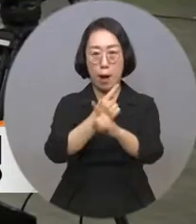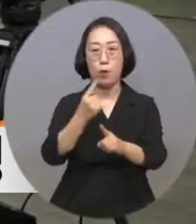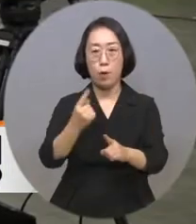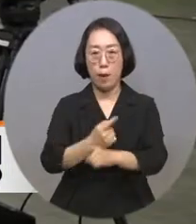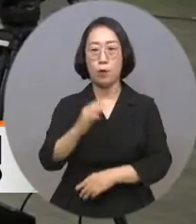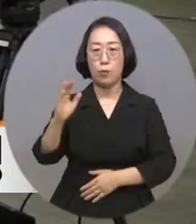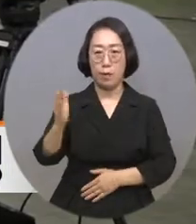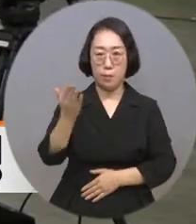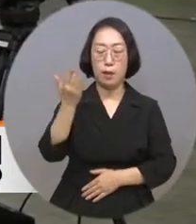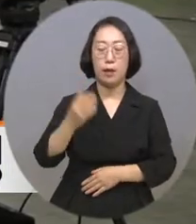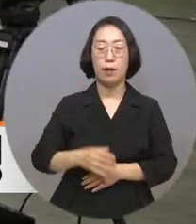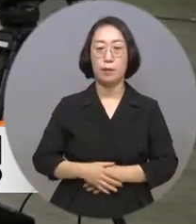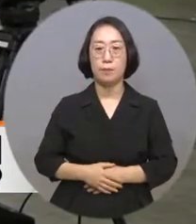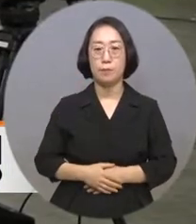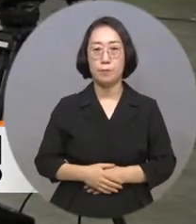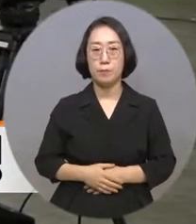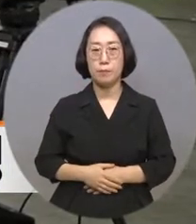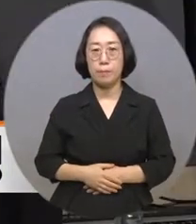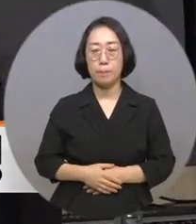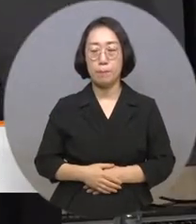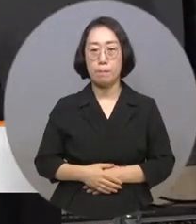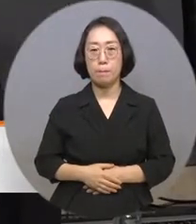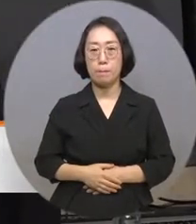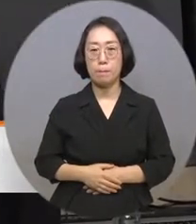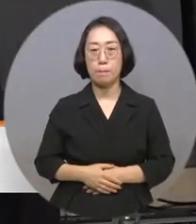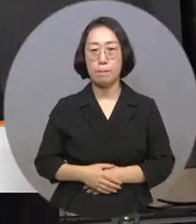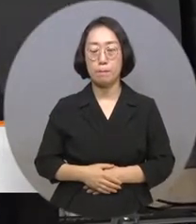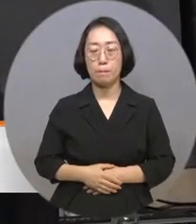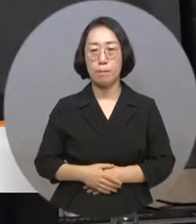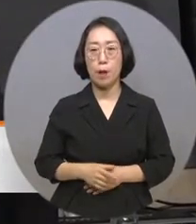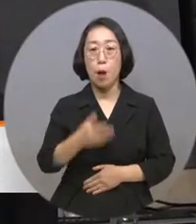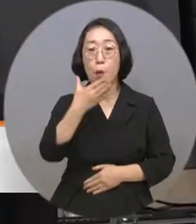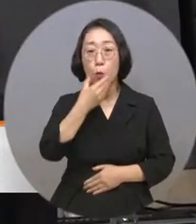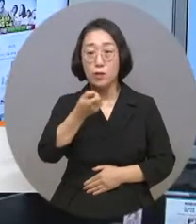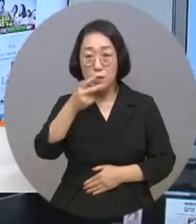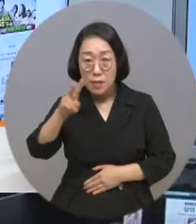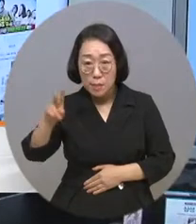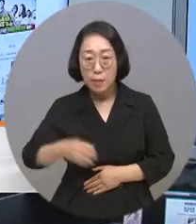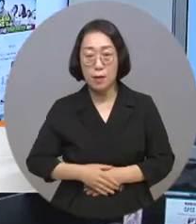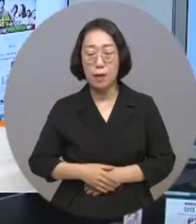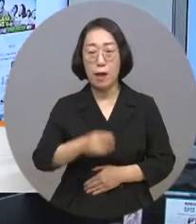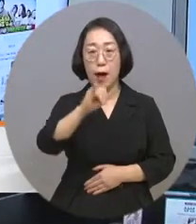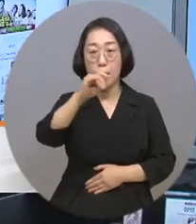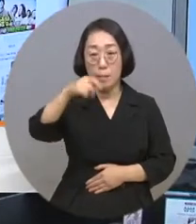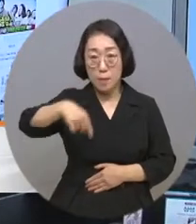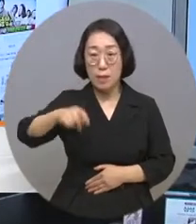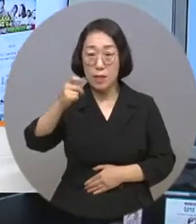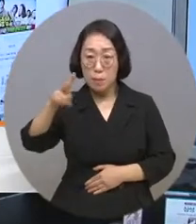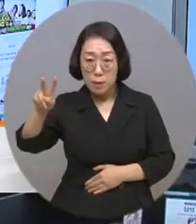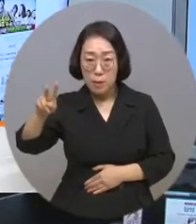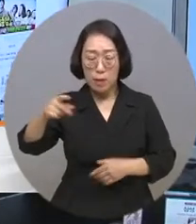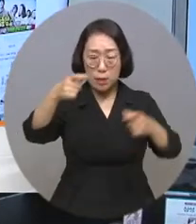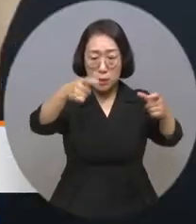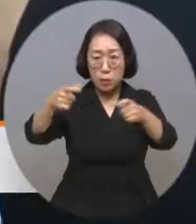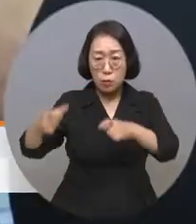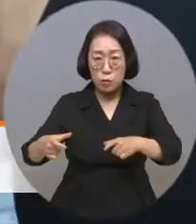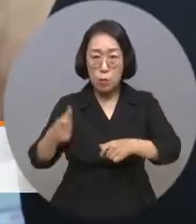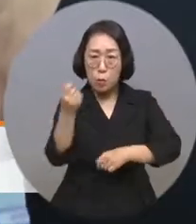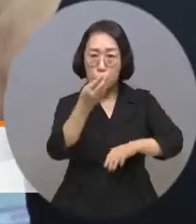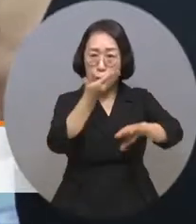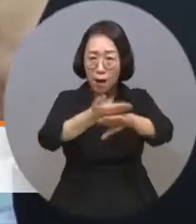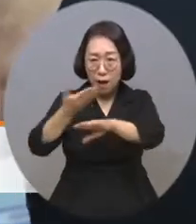번호가 199 번으로 변경될 예정입니다 그동안 복지 tv 는 iptv 와 지역케이블 별로 각기 다른